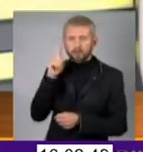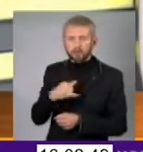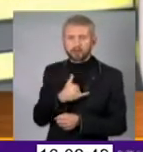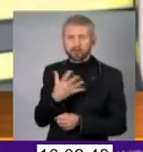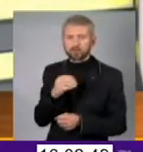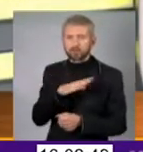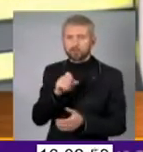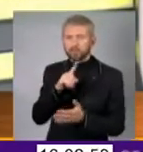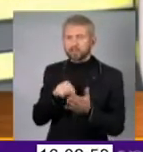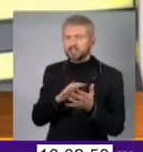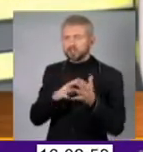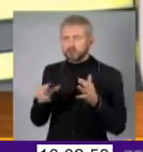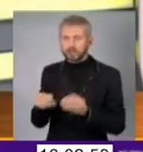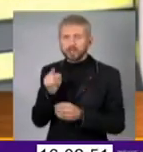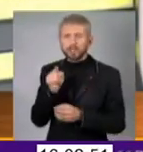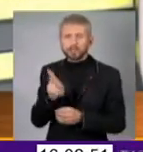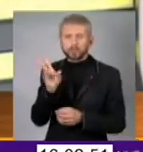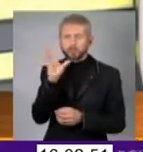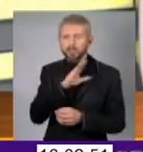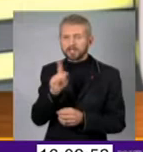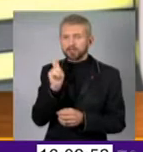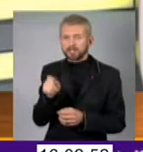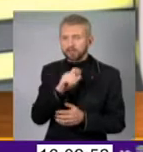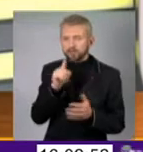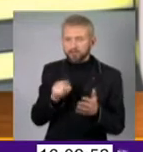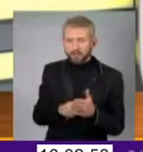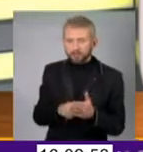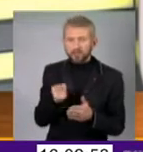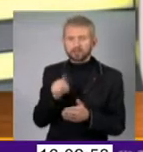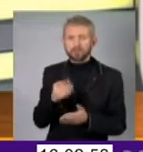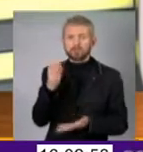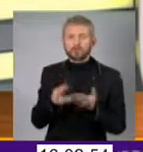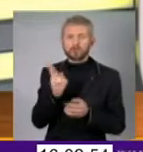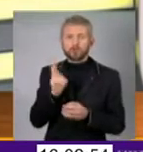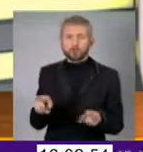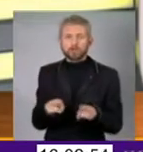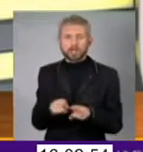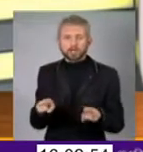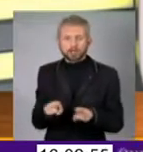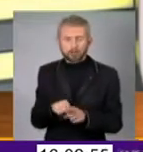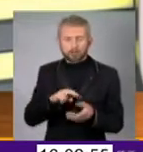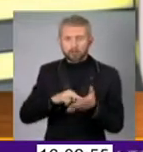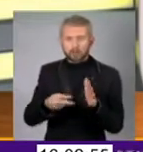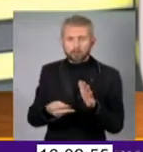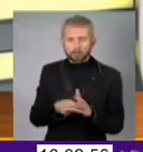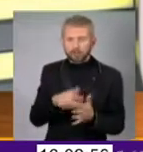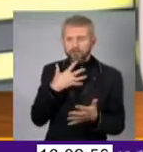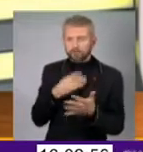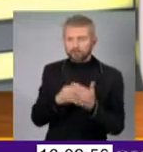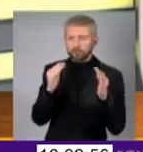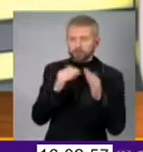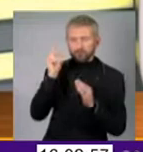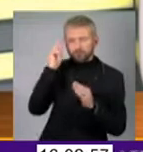було питання з Виноградаря. Ті, хто не встиг поставити своє питання, і ті, можливо, хто так само планує в своєму будинку або в